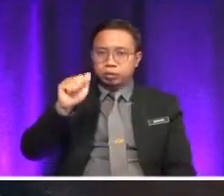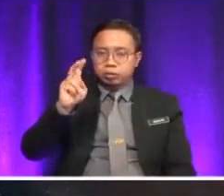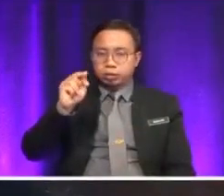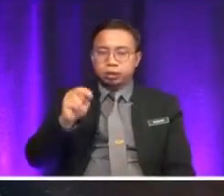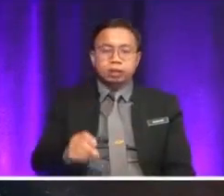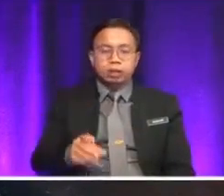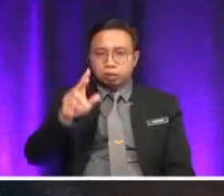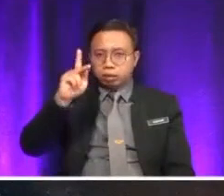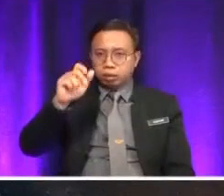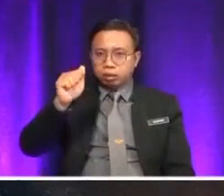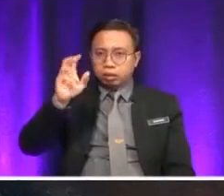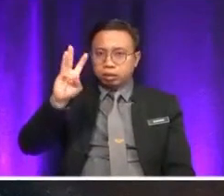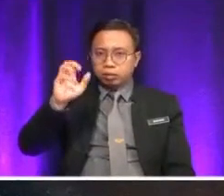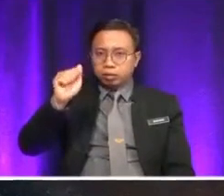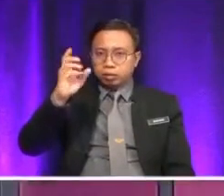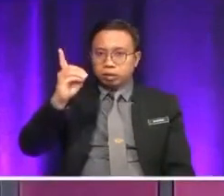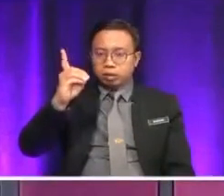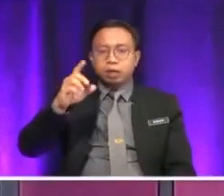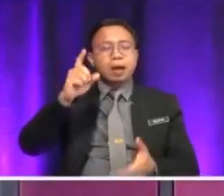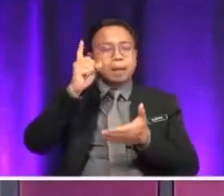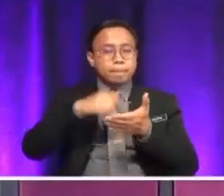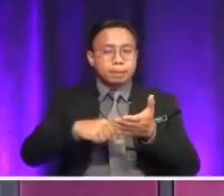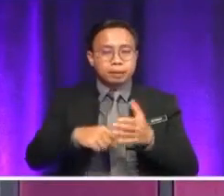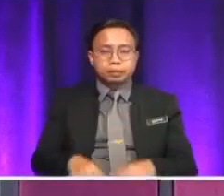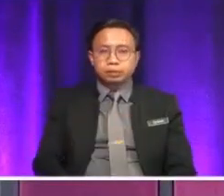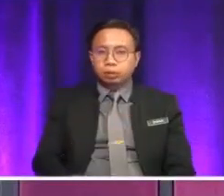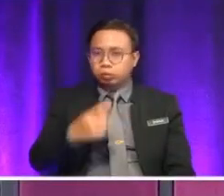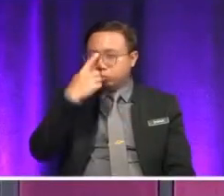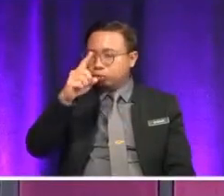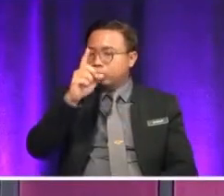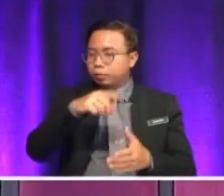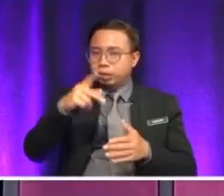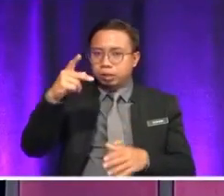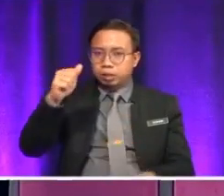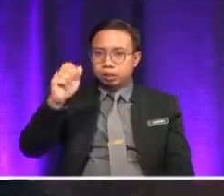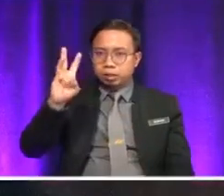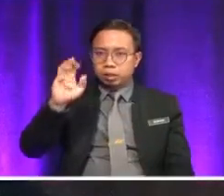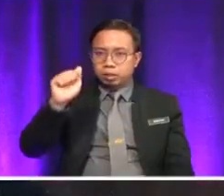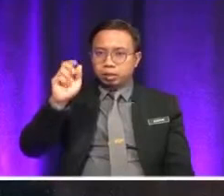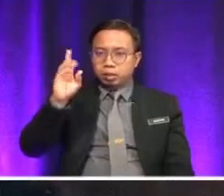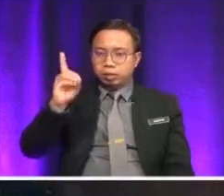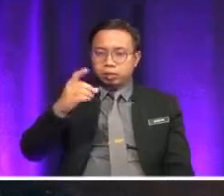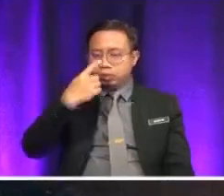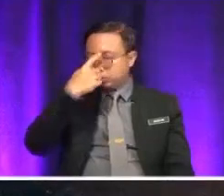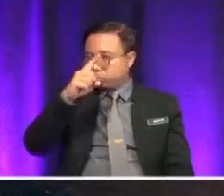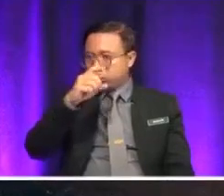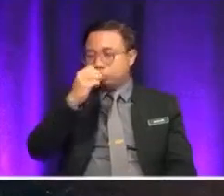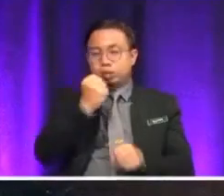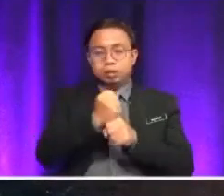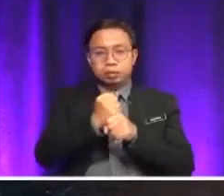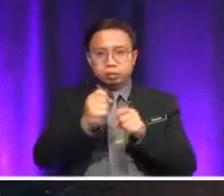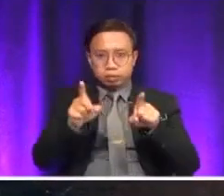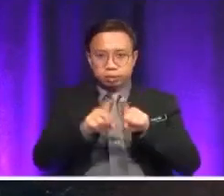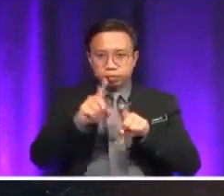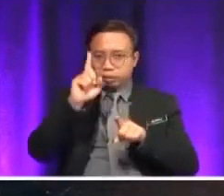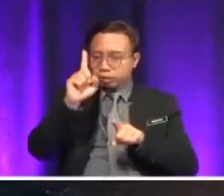orang kata power atau kawan ni sebenarnya untuk apa? Dia salah satunya kepentingan bekerjasama dalam satu